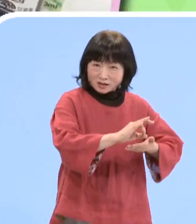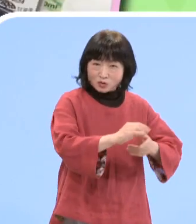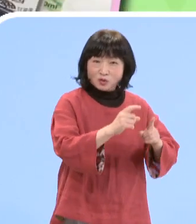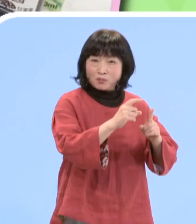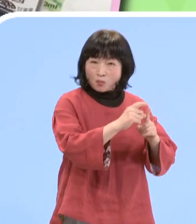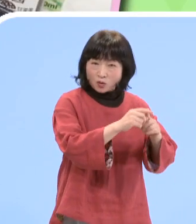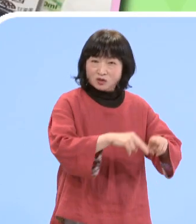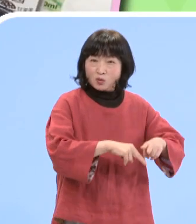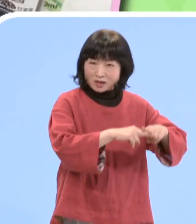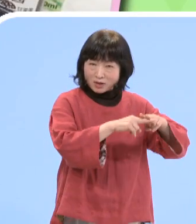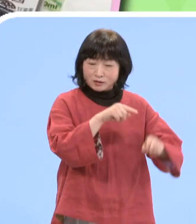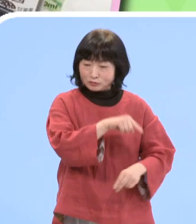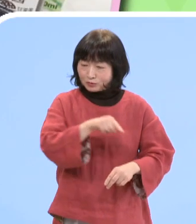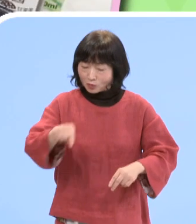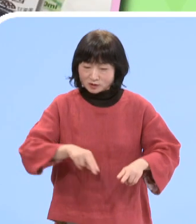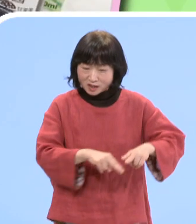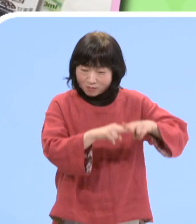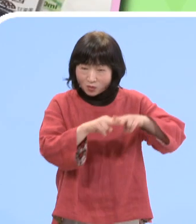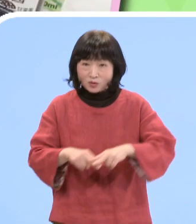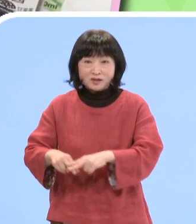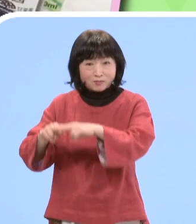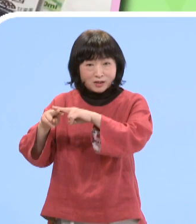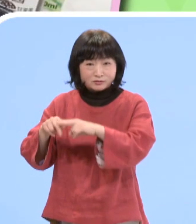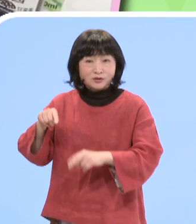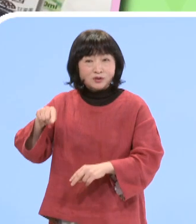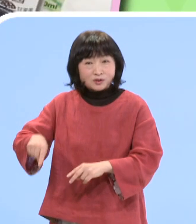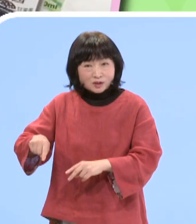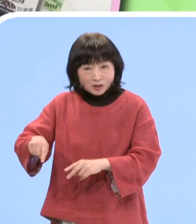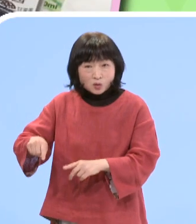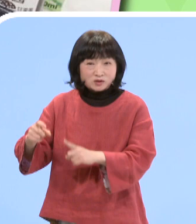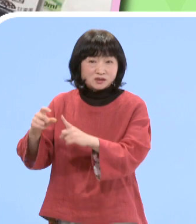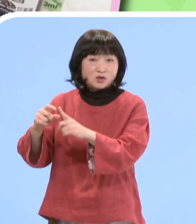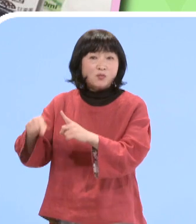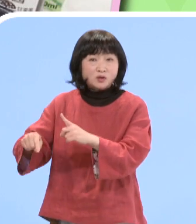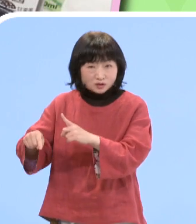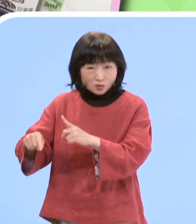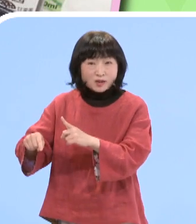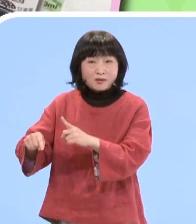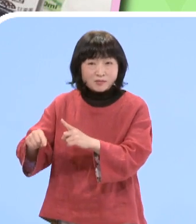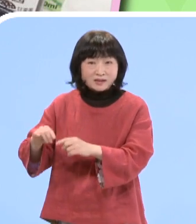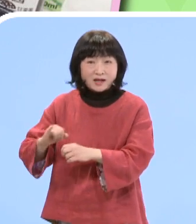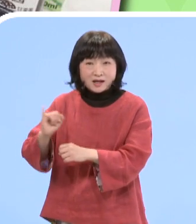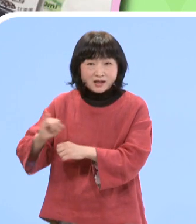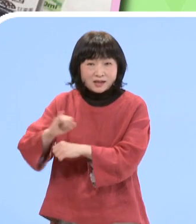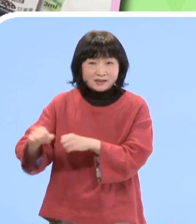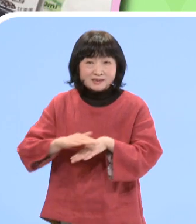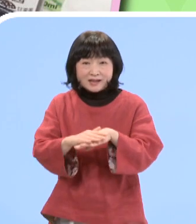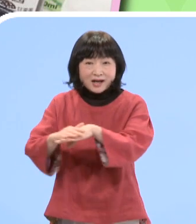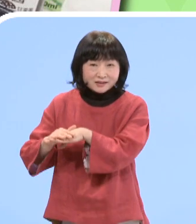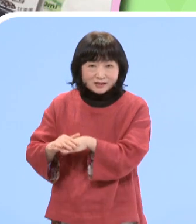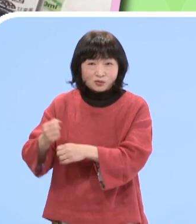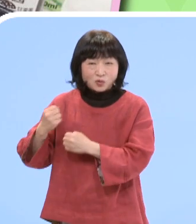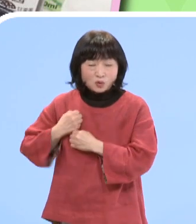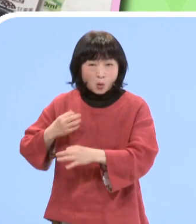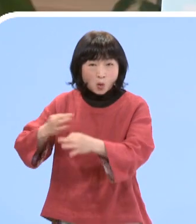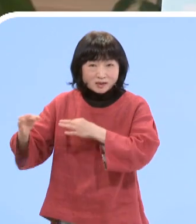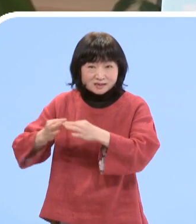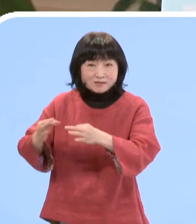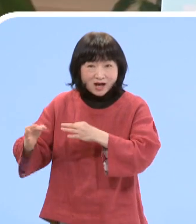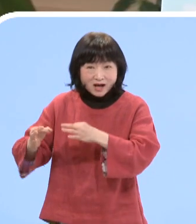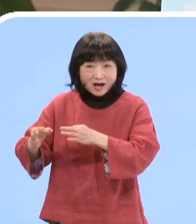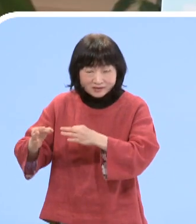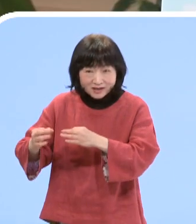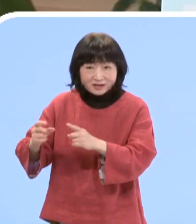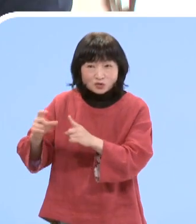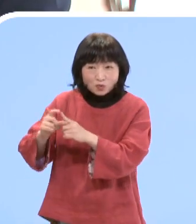がつくことになるんです、 は い、でその兵庫ポイントで兵庫市場でまた買い物をしていた。 あ、じゃあ兵庫の特産品を手に入れてさら